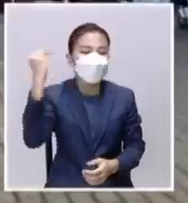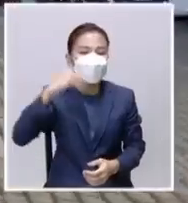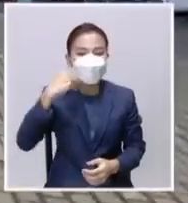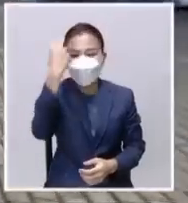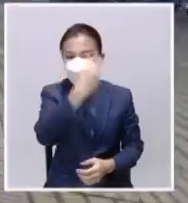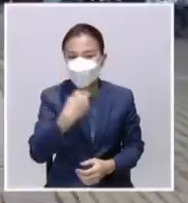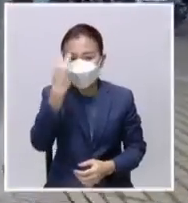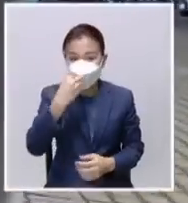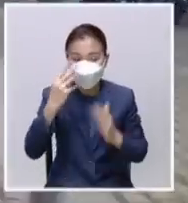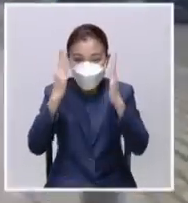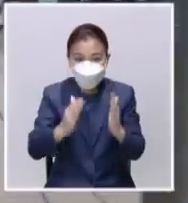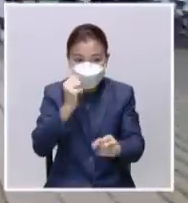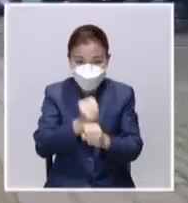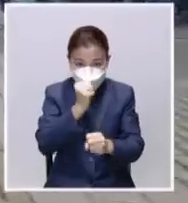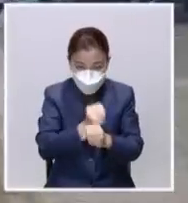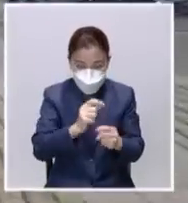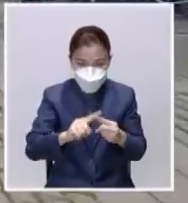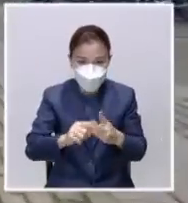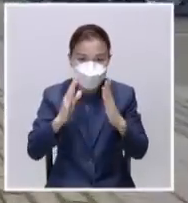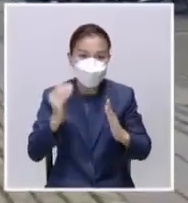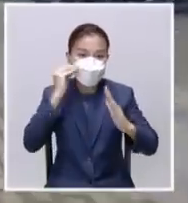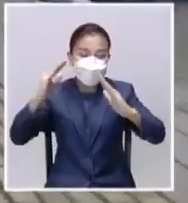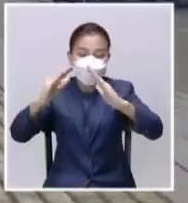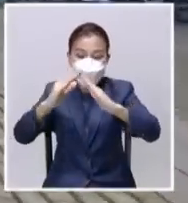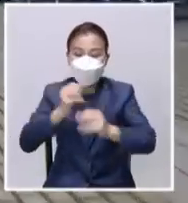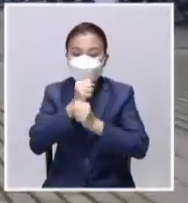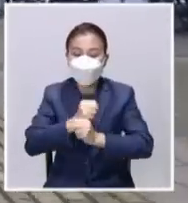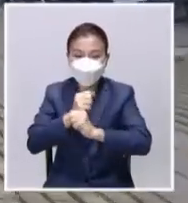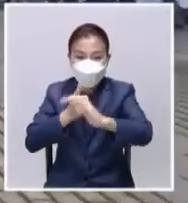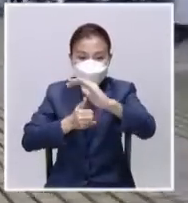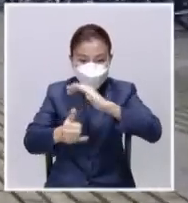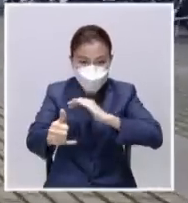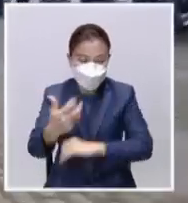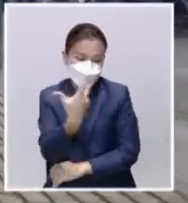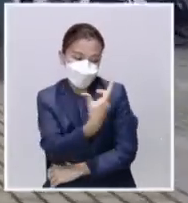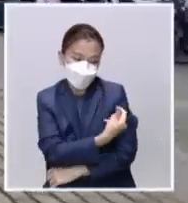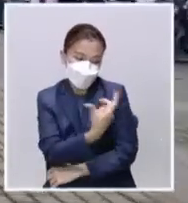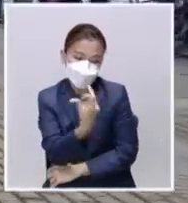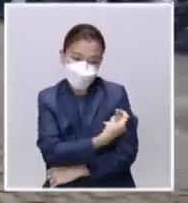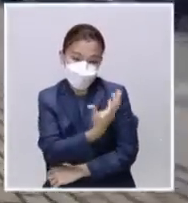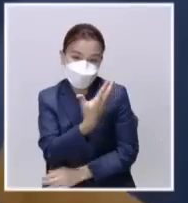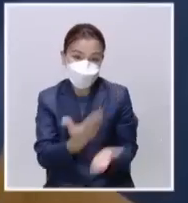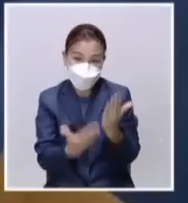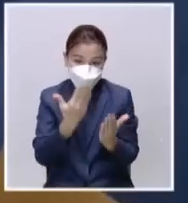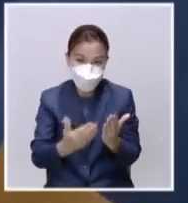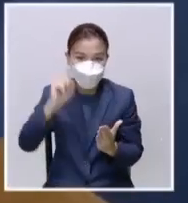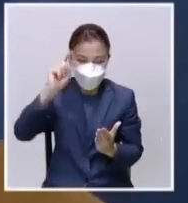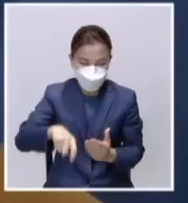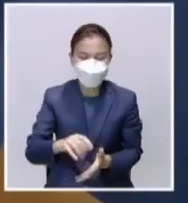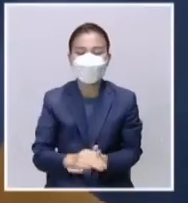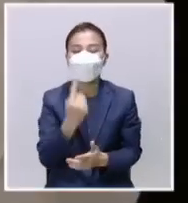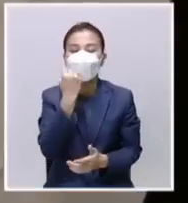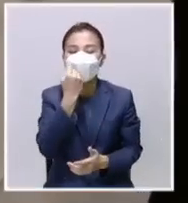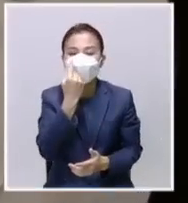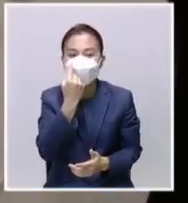ำหรับพนักงานแล้วก็ผู้เข้าเยี่ยมบ้านพักผู้สูงวัยไม่ว่าพวกเขาจะได้รับวัคซีนแล้วหรือไม่ก็ตามรวมถึงกฎ 3G